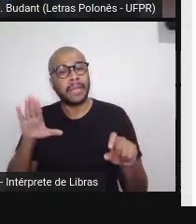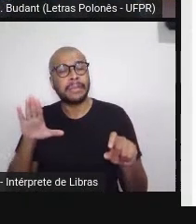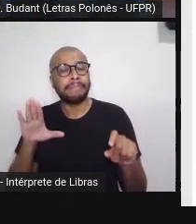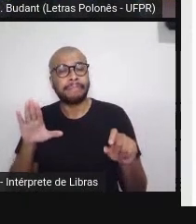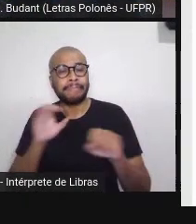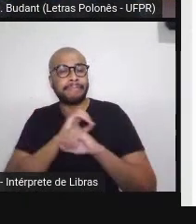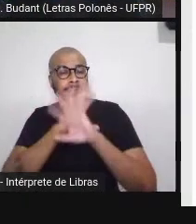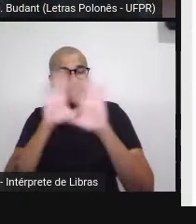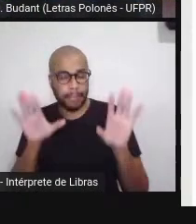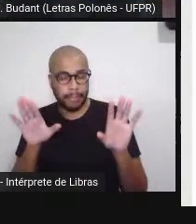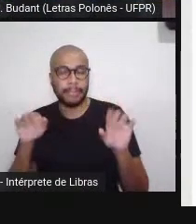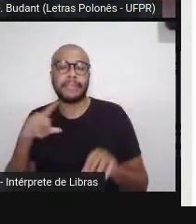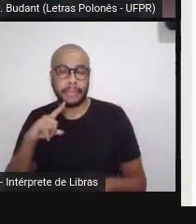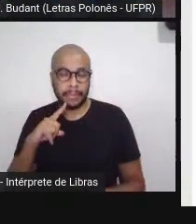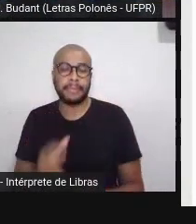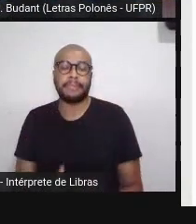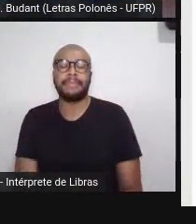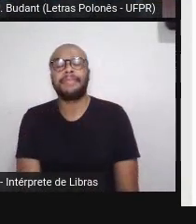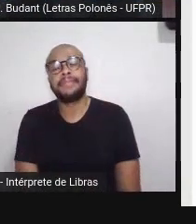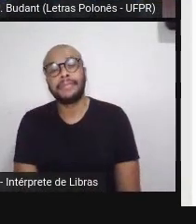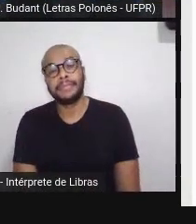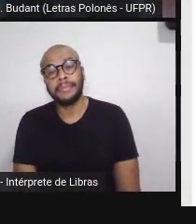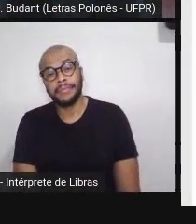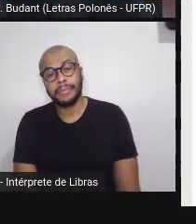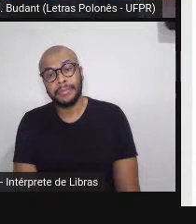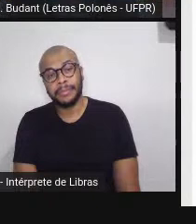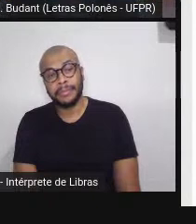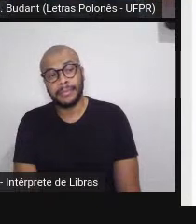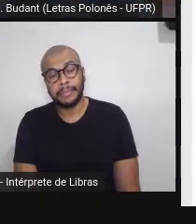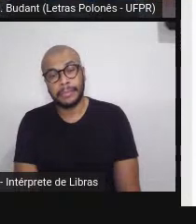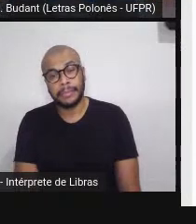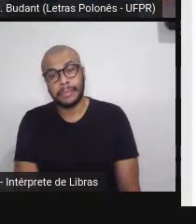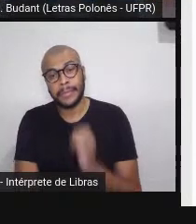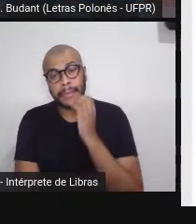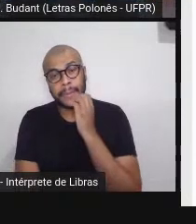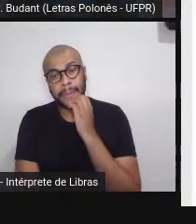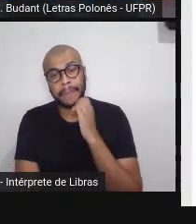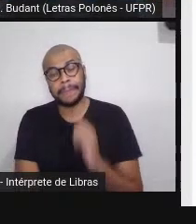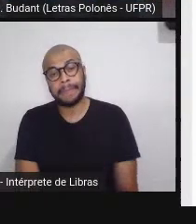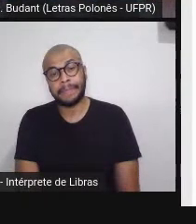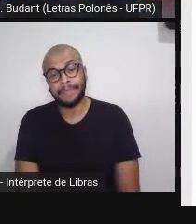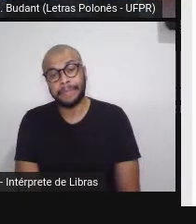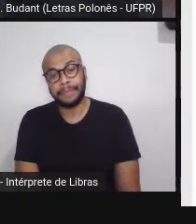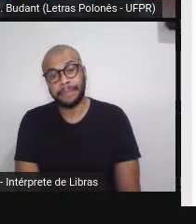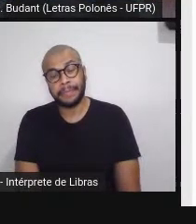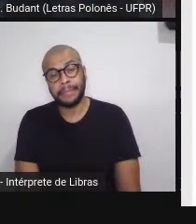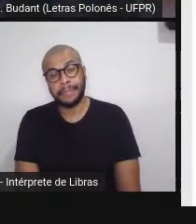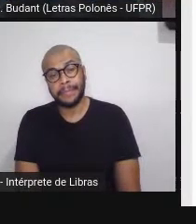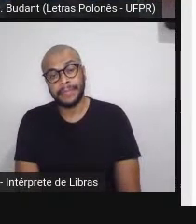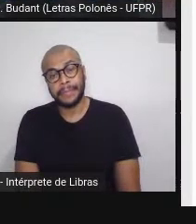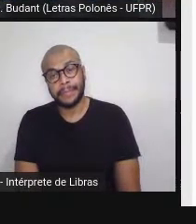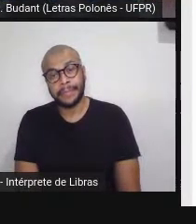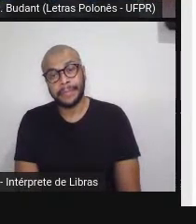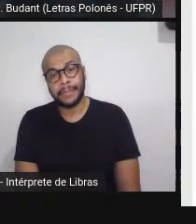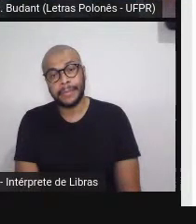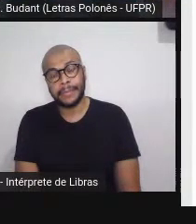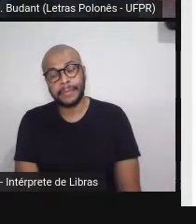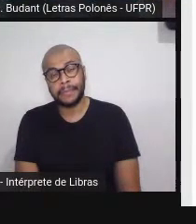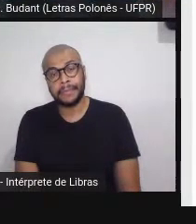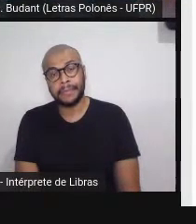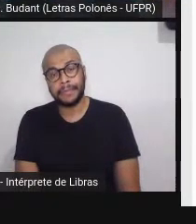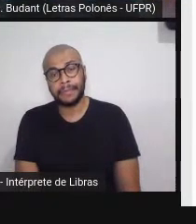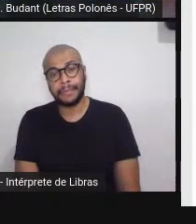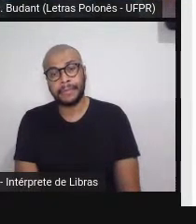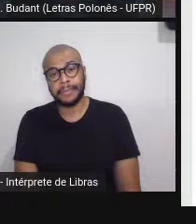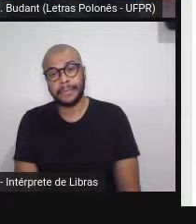Então nós vamos ter to jest Katarzyna Kowalska, ale nie ma Katarzyny Kowalskiej. E de modo análogo, to jest Zofia Nadolna e